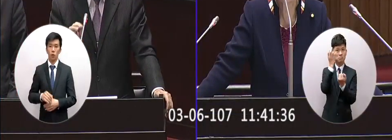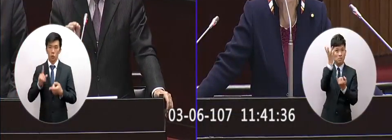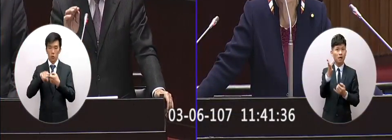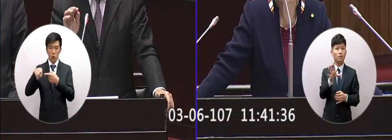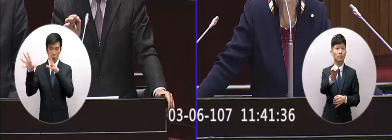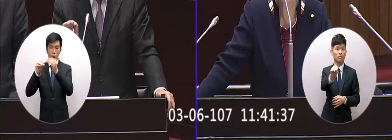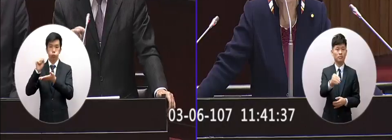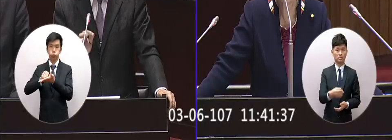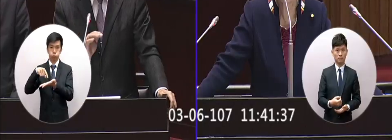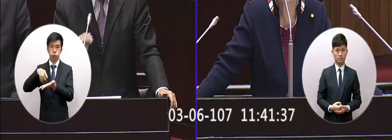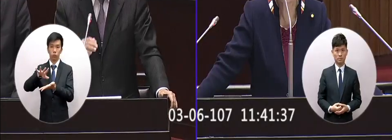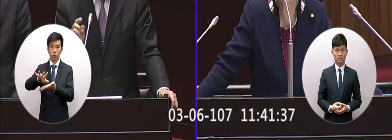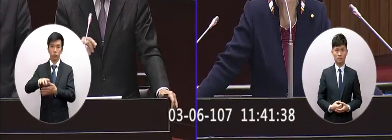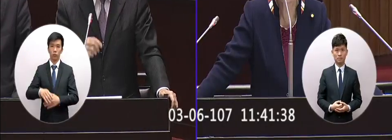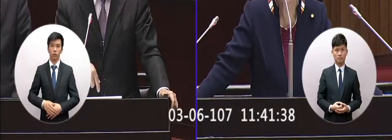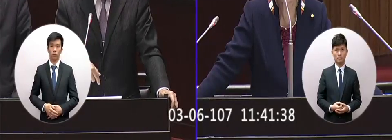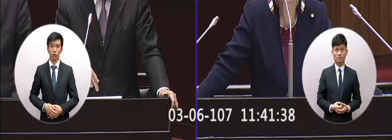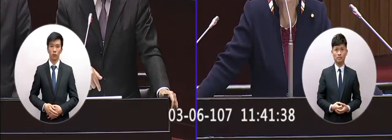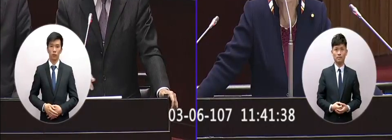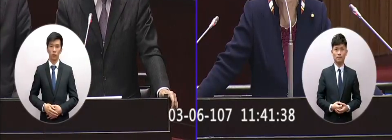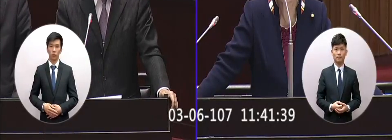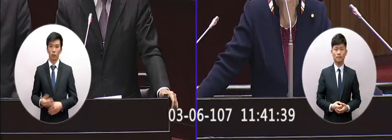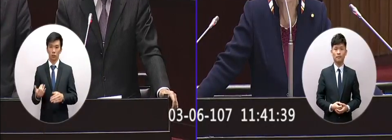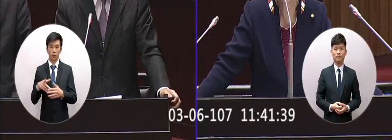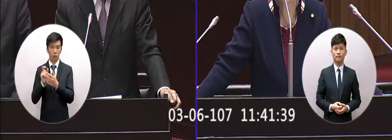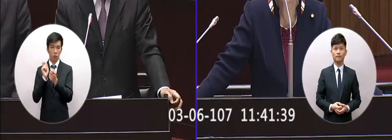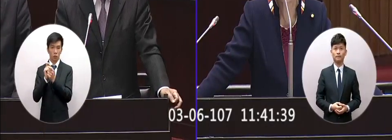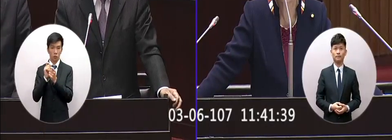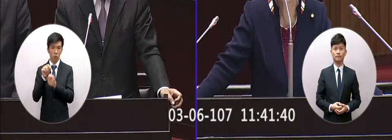料那这个资料确实在目前我们看尤其最近大